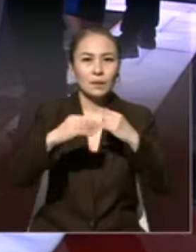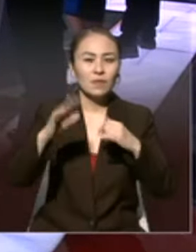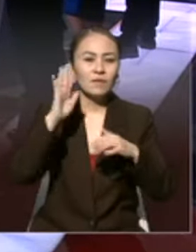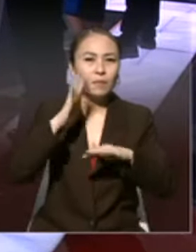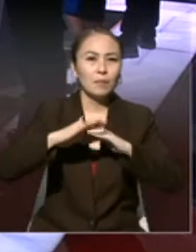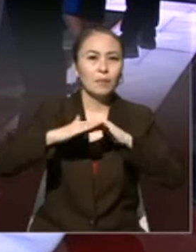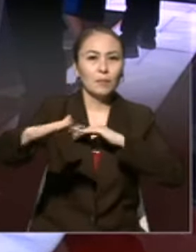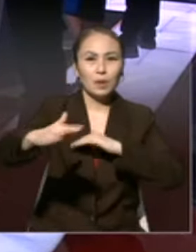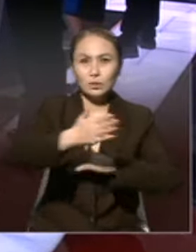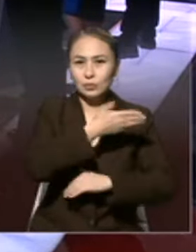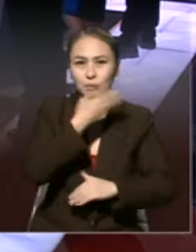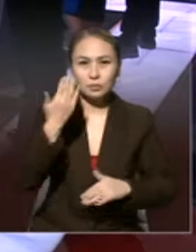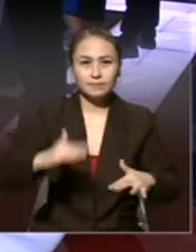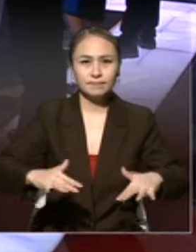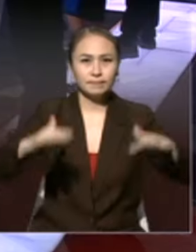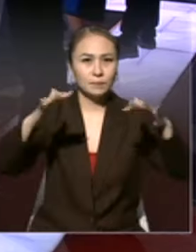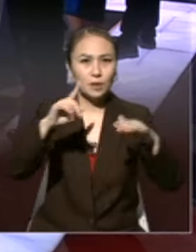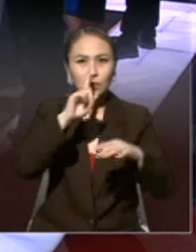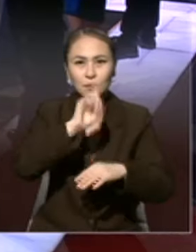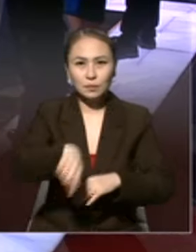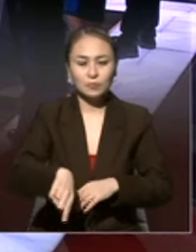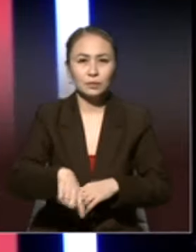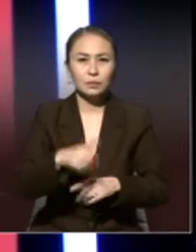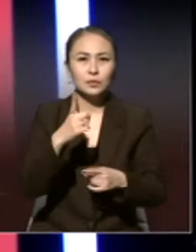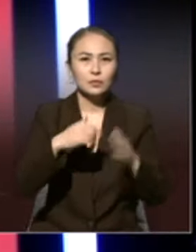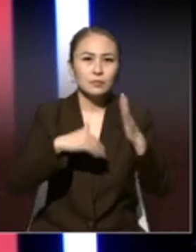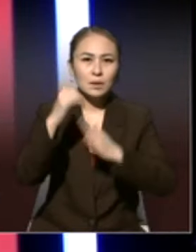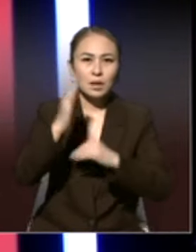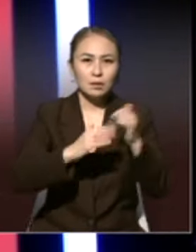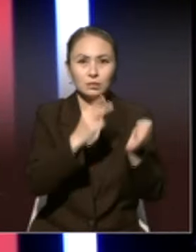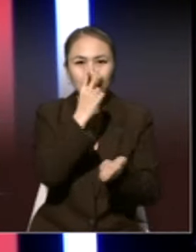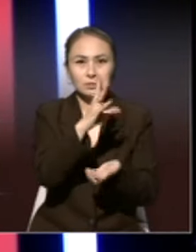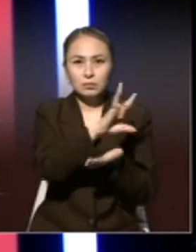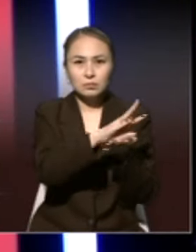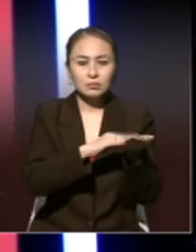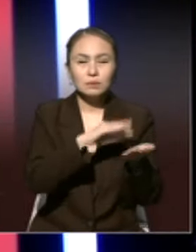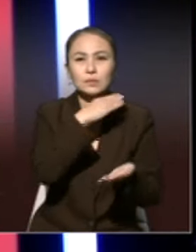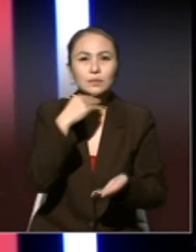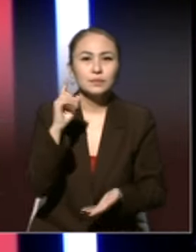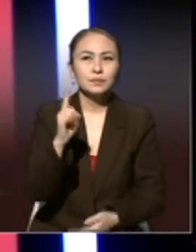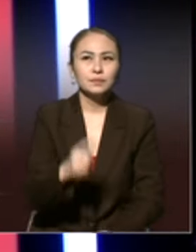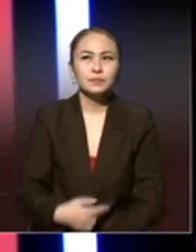жиналмайды. Неге бізге осындай тәжірибені өзімізге алмасқа?